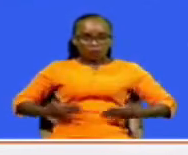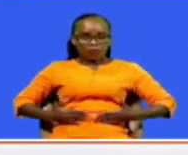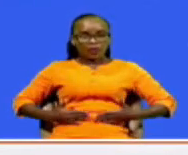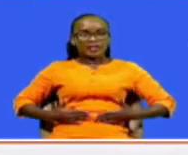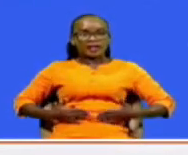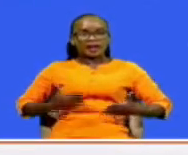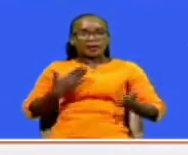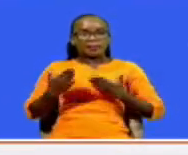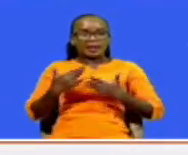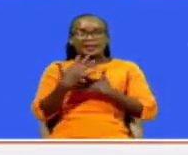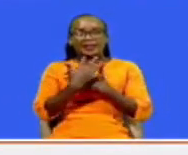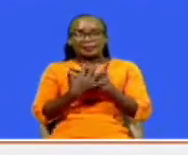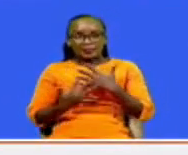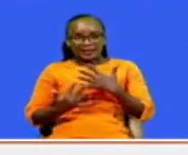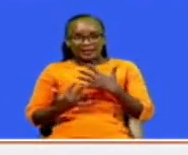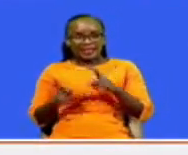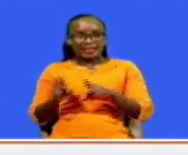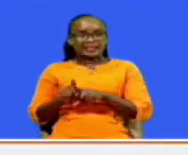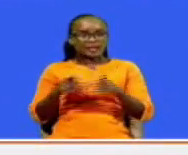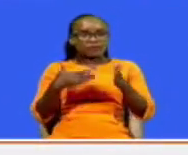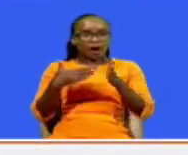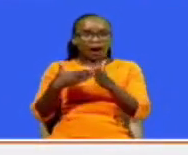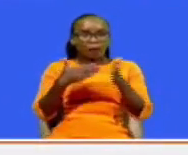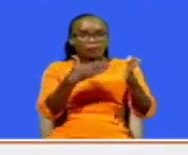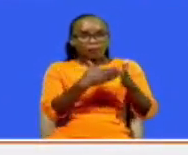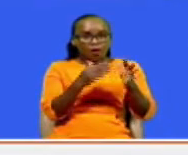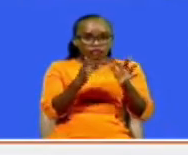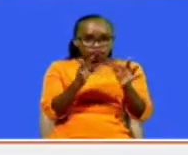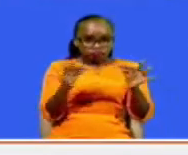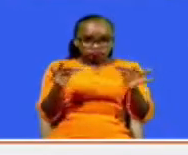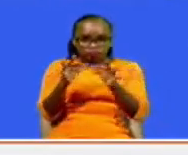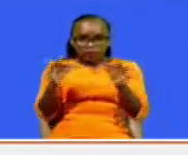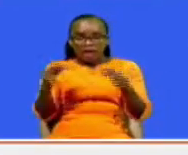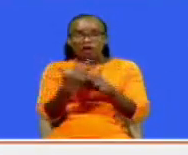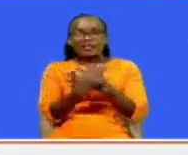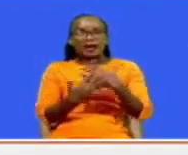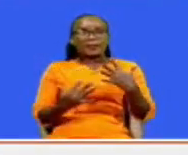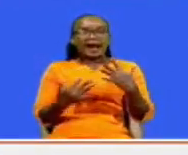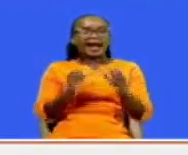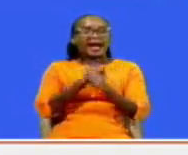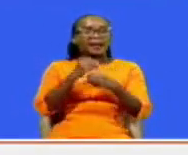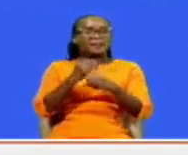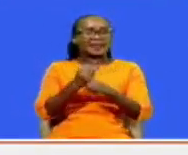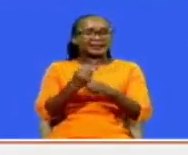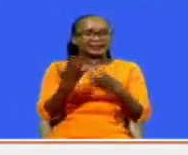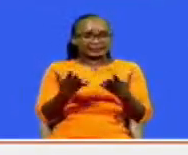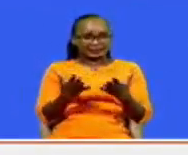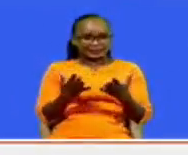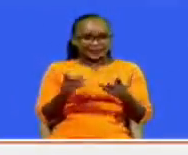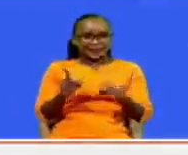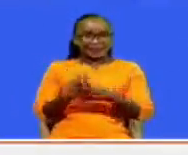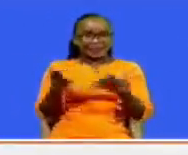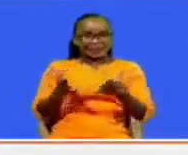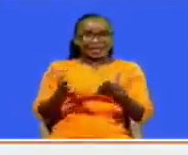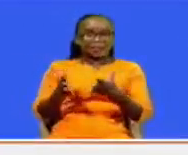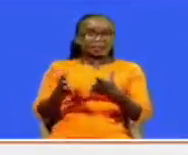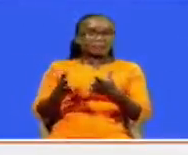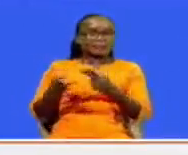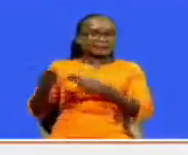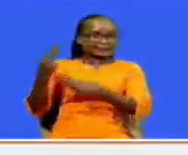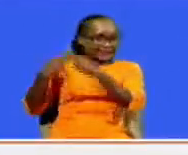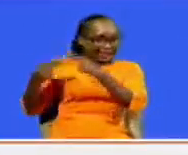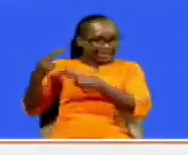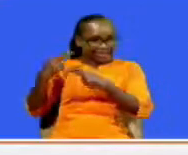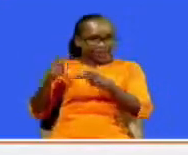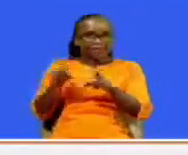may be bleeding. Kufungana kwa mishipa hiyo ya moyo husababishwa na vitu vingi kama vile ukoo wa mtu, umri